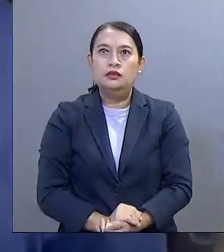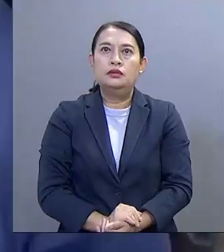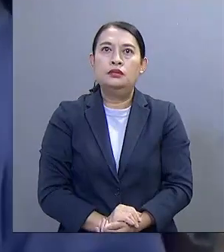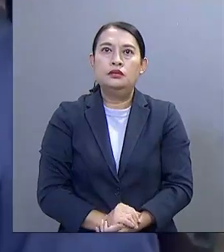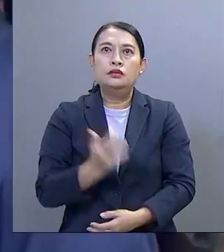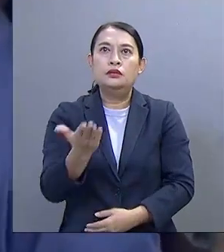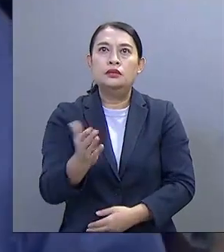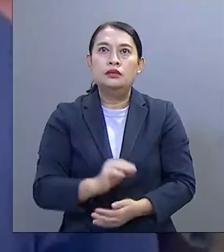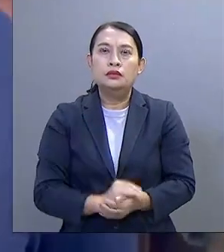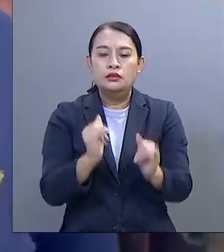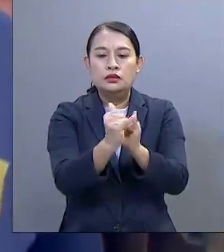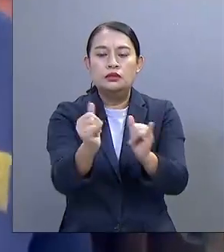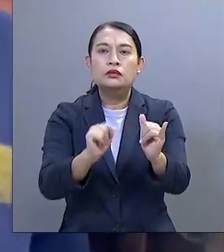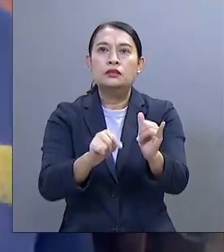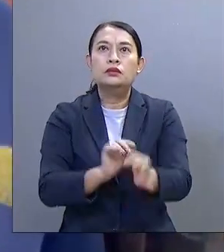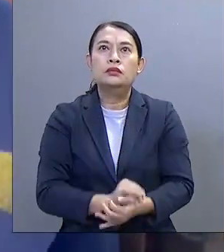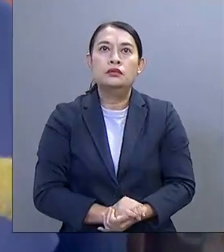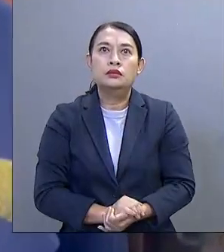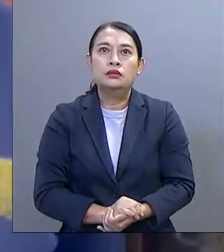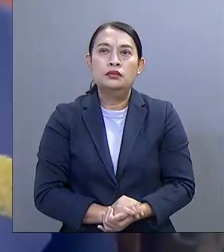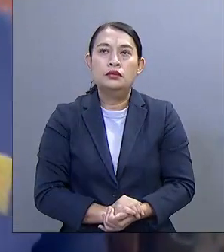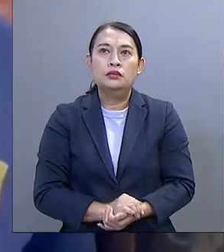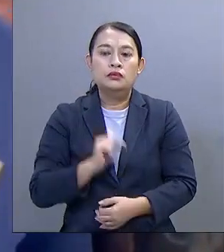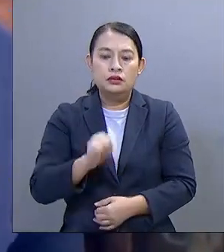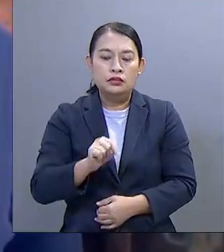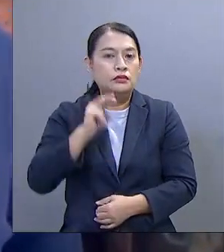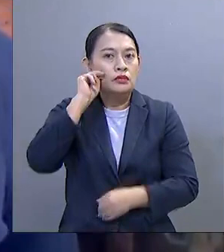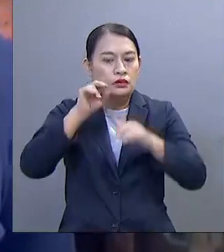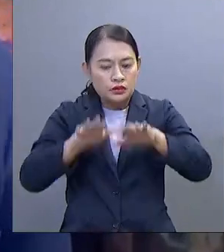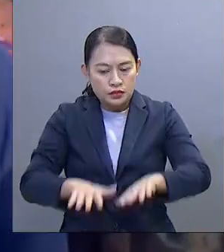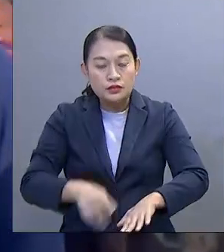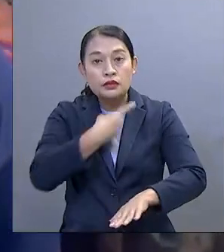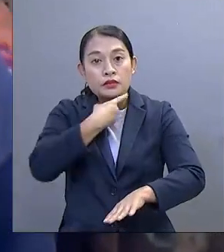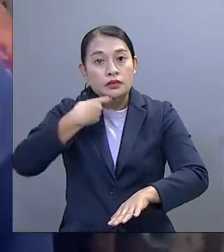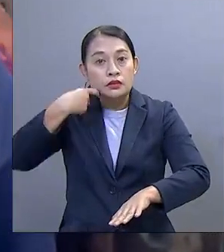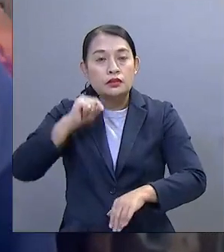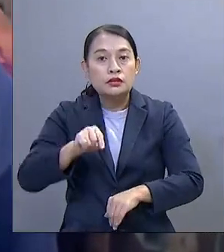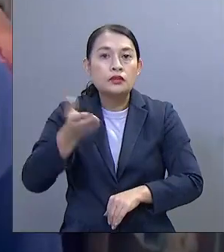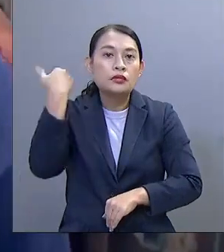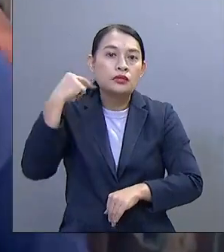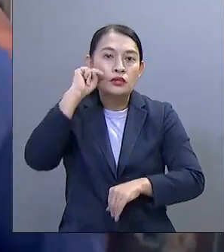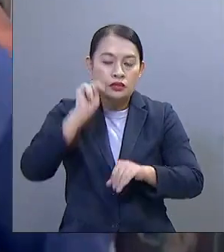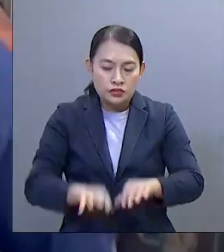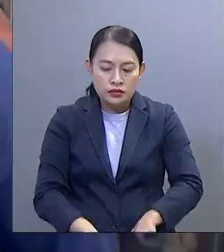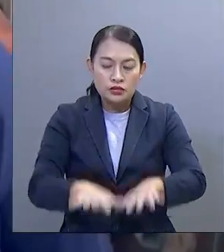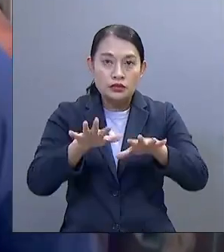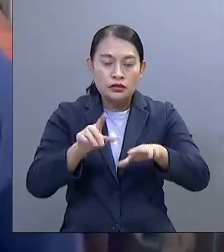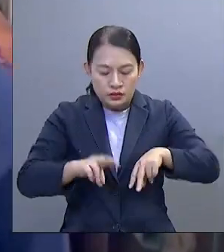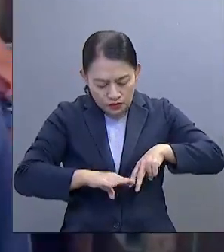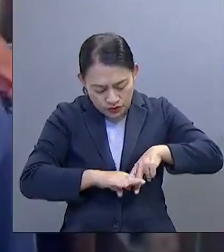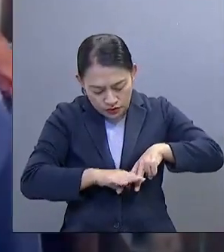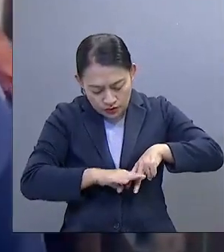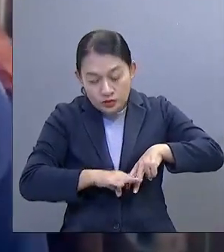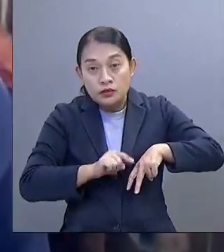necesarioทนี้น้เพิแ่งไปนะ e.x่อกันน ไม่พดสูงไหม- โอย วิ